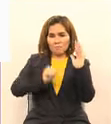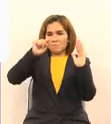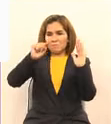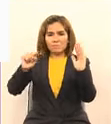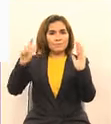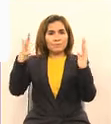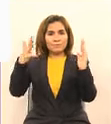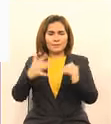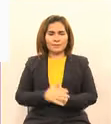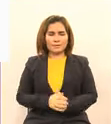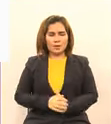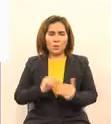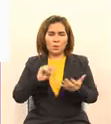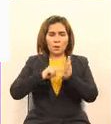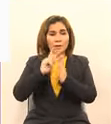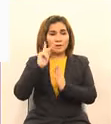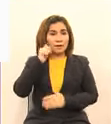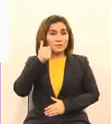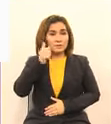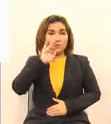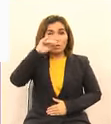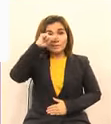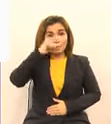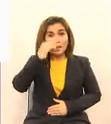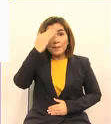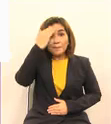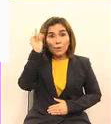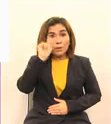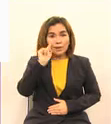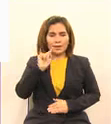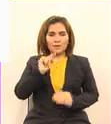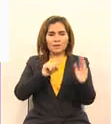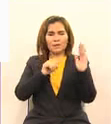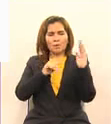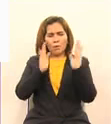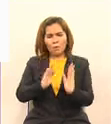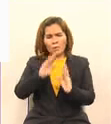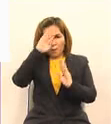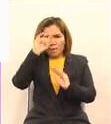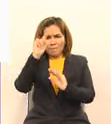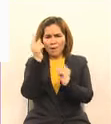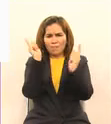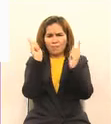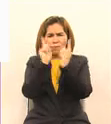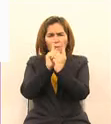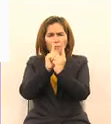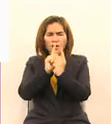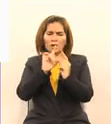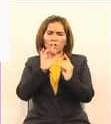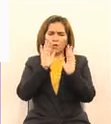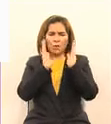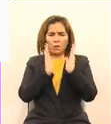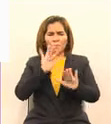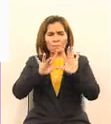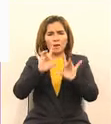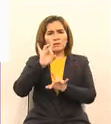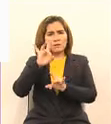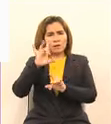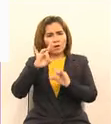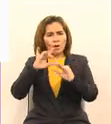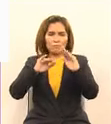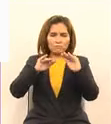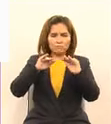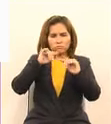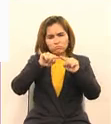ดีนะครับเพราะว่าระดับการเพิ่มขึ้นของผู้ป่วยรายใหม่ก็อยู่ที่ประมาณ100รายต่อวันน